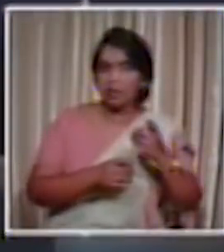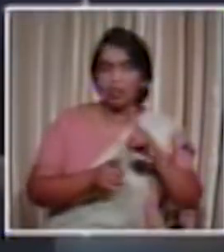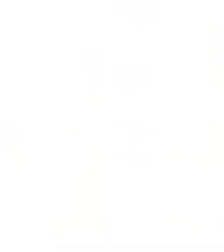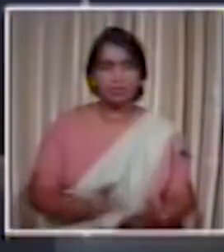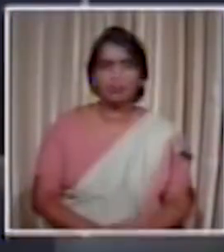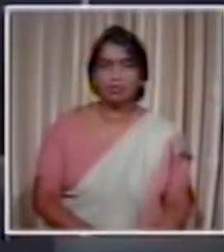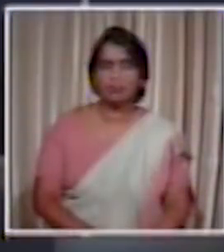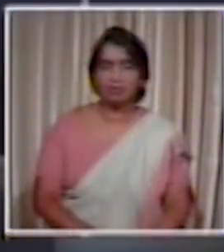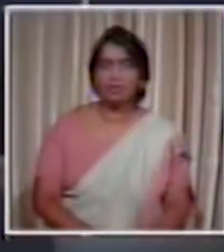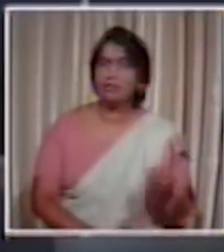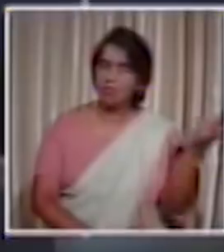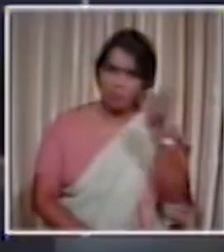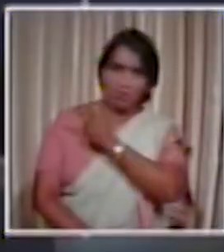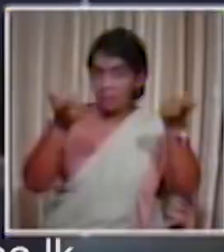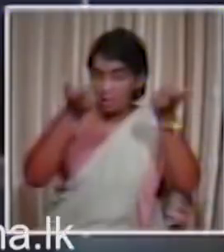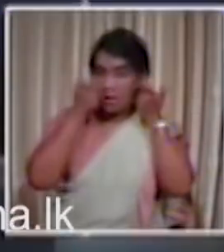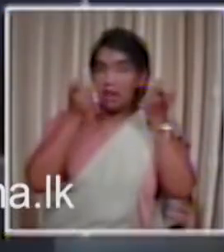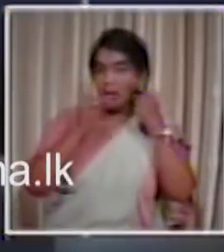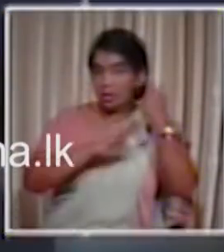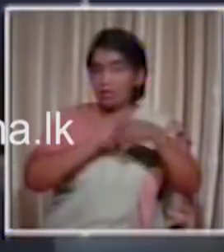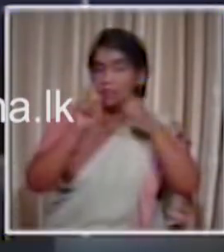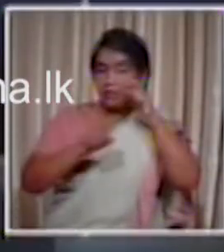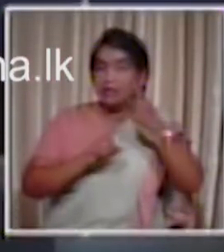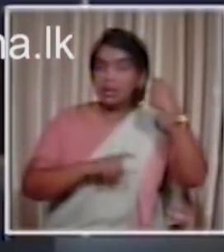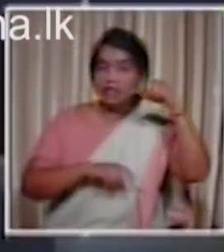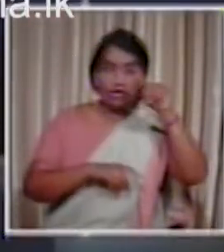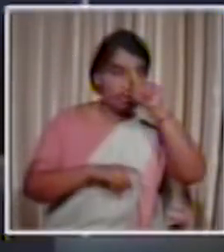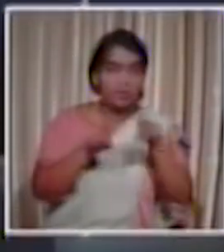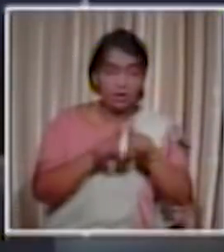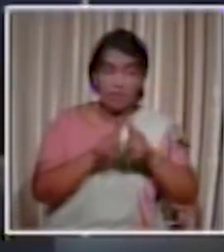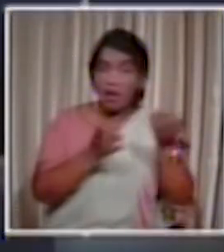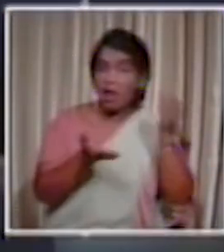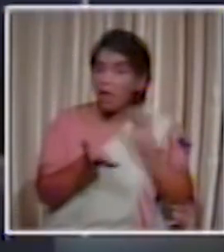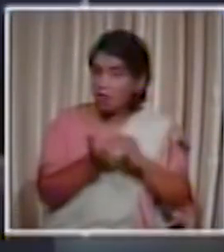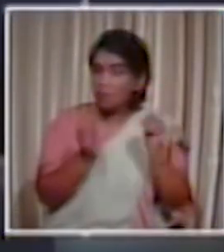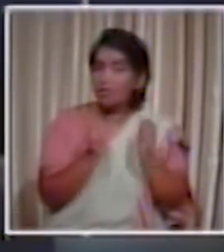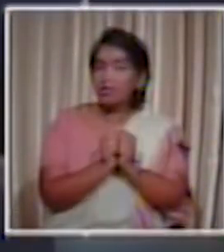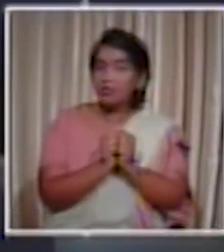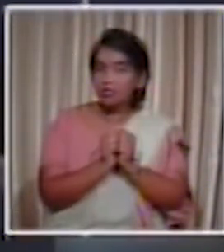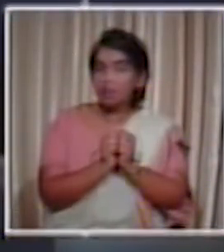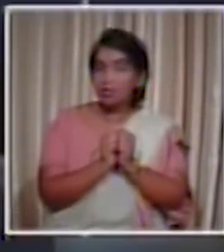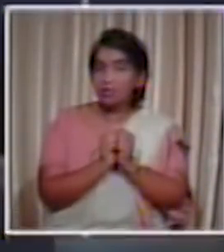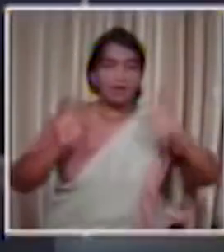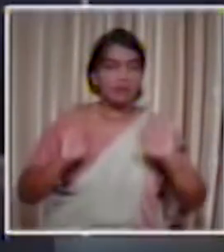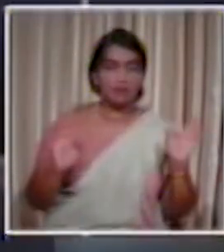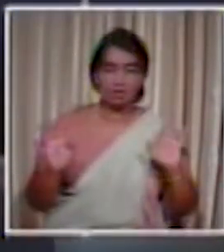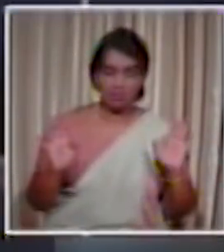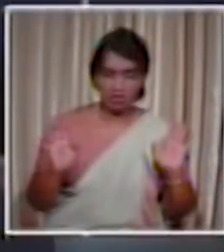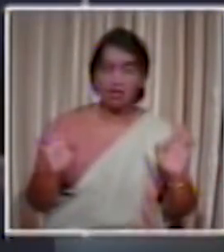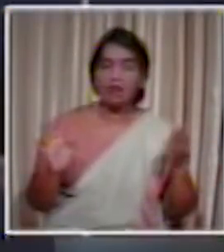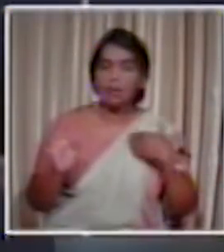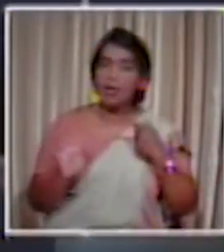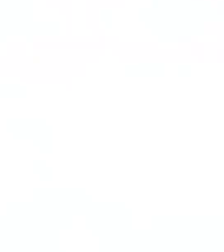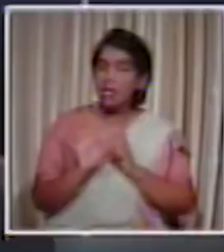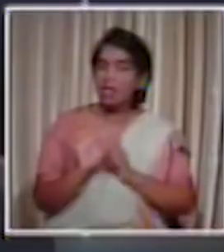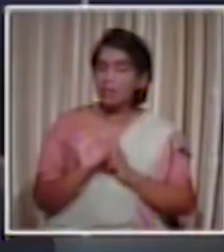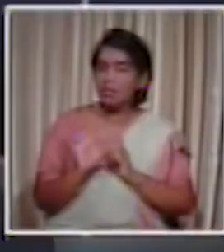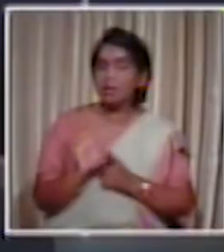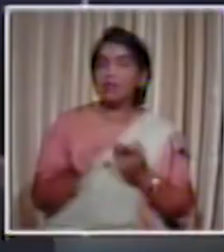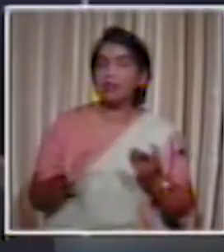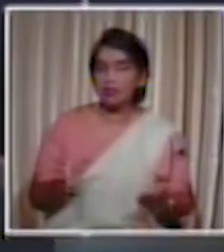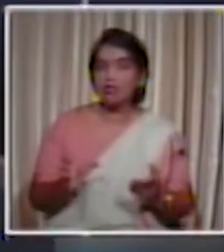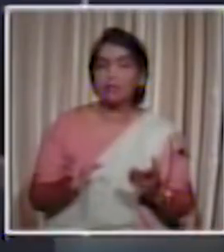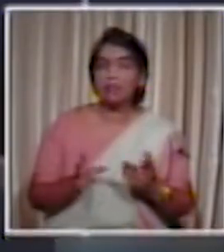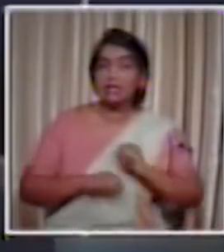වෙමුද ටික දෙපැත්තම සංසුන් වෙන්න ගිය සතිය වාගේ අපි ආපහු කරොත් මේ මෙතෙන්ටයි එන්නේ කණ්ඩායම අපිට හැමදාම මේක